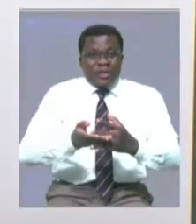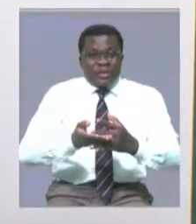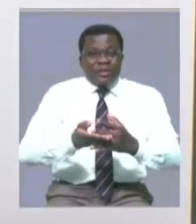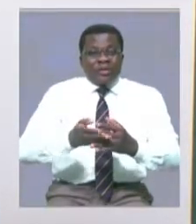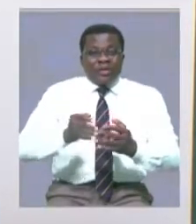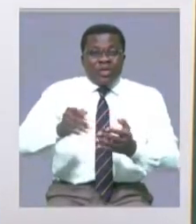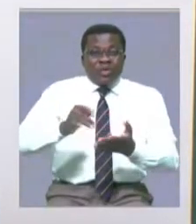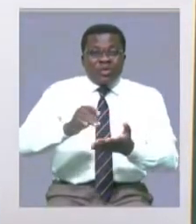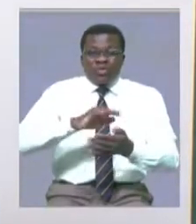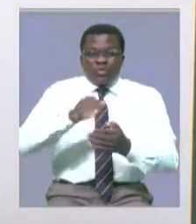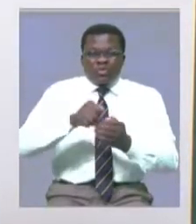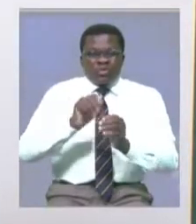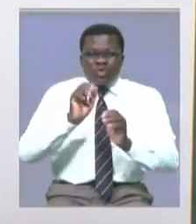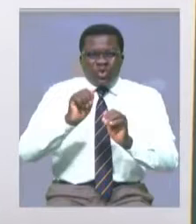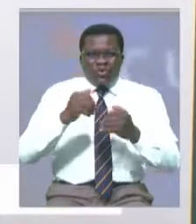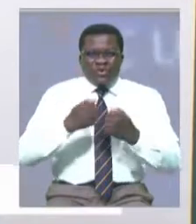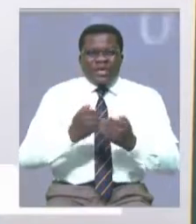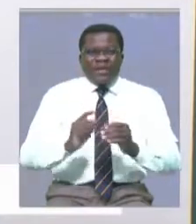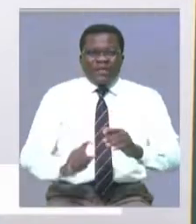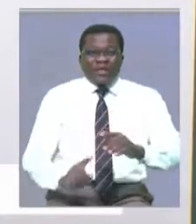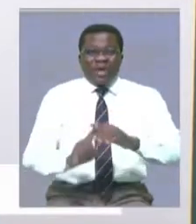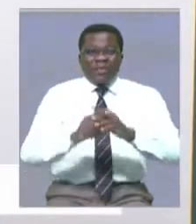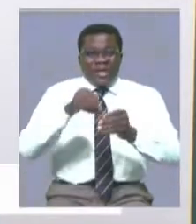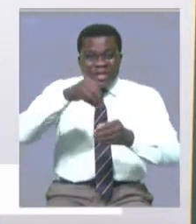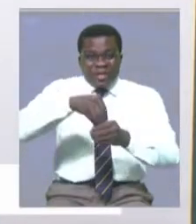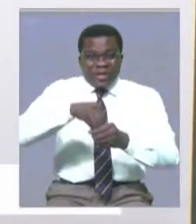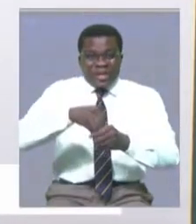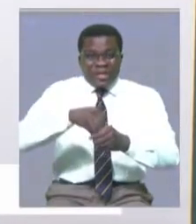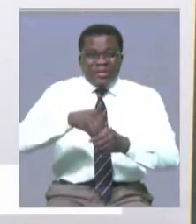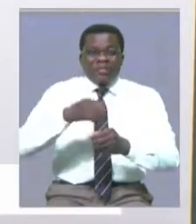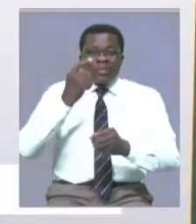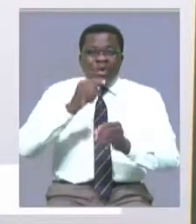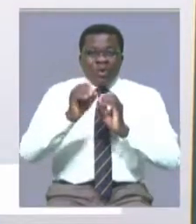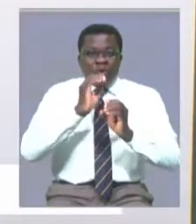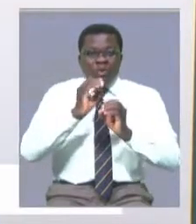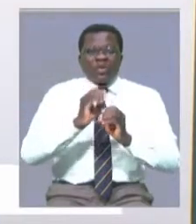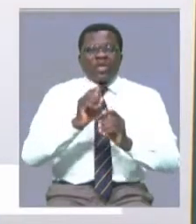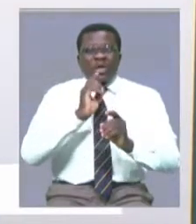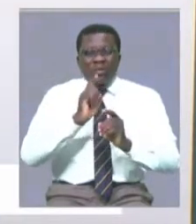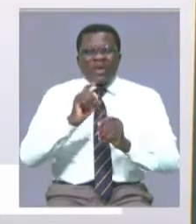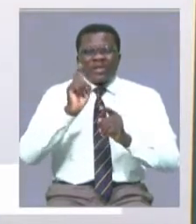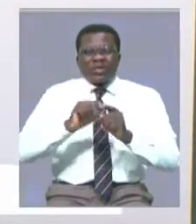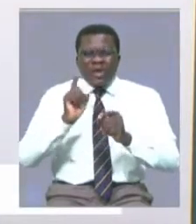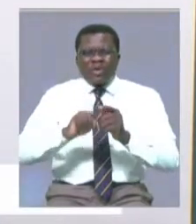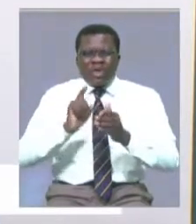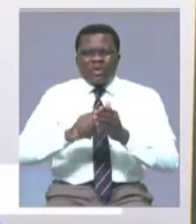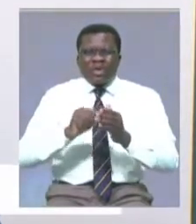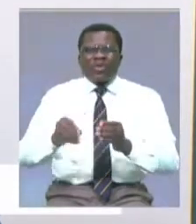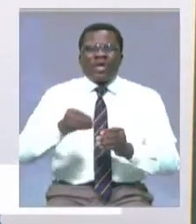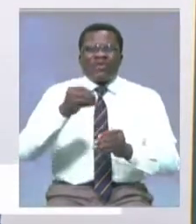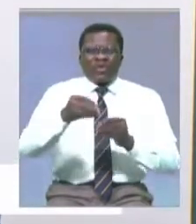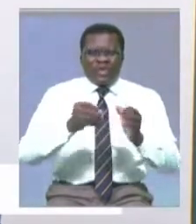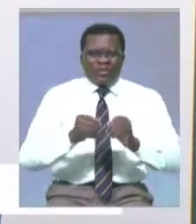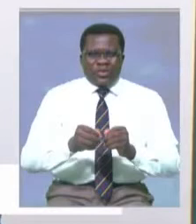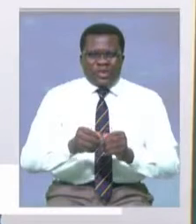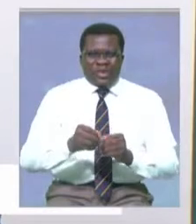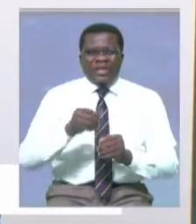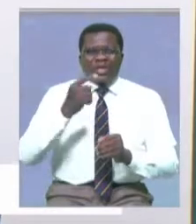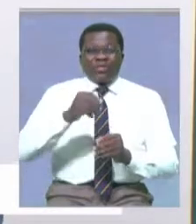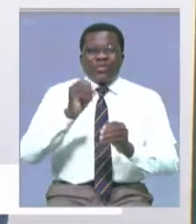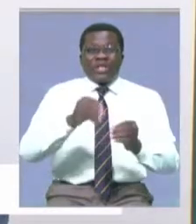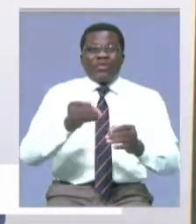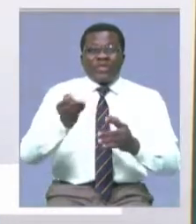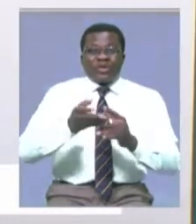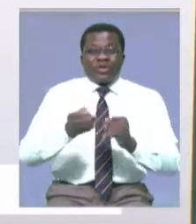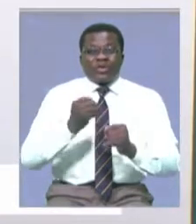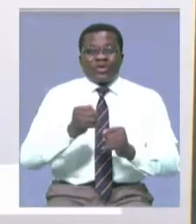Les pièces devant figurer dans le dossier défilent dans le communiqué à l'antenne. Donc, direction régionale de l'OETB à Paracou pour déposer votre